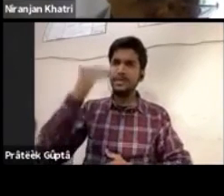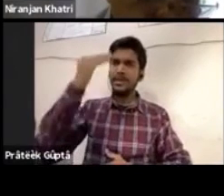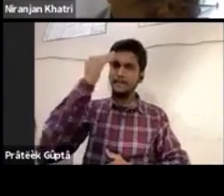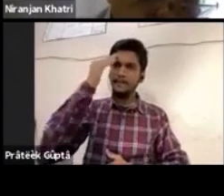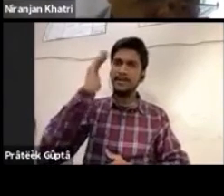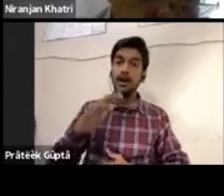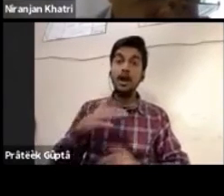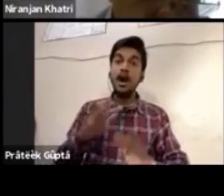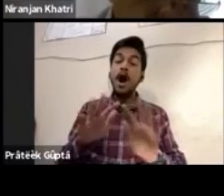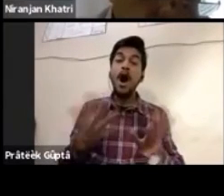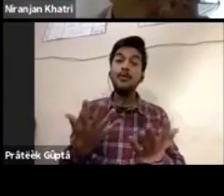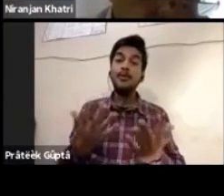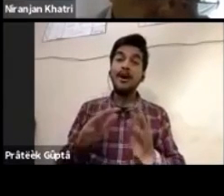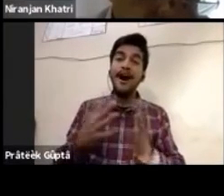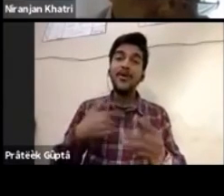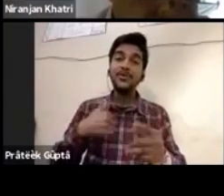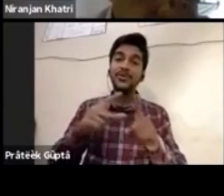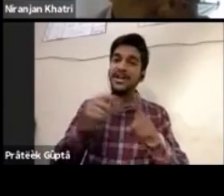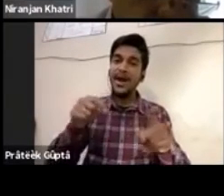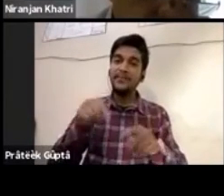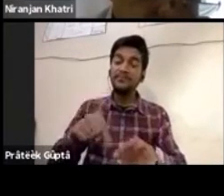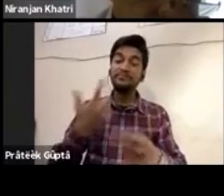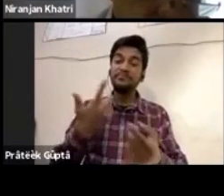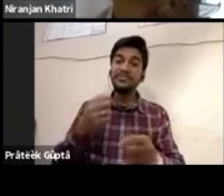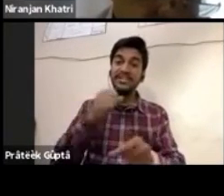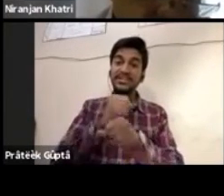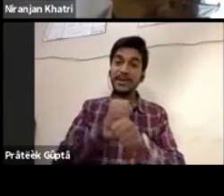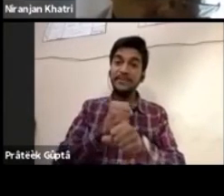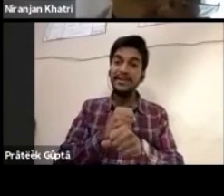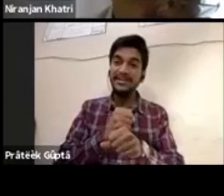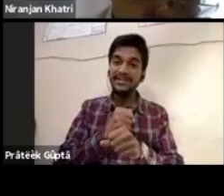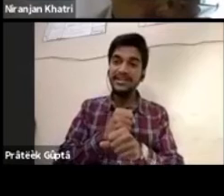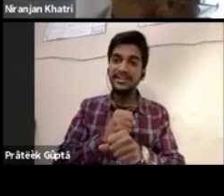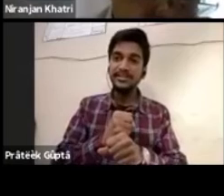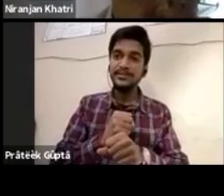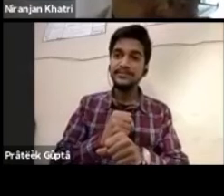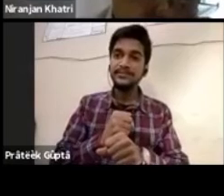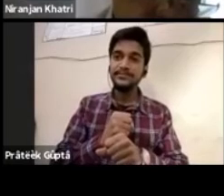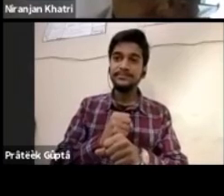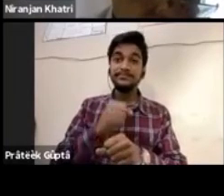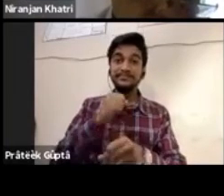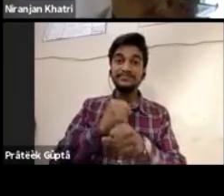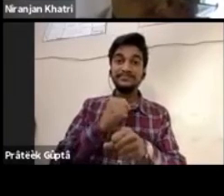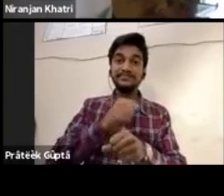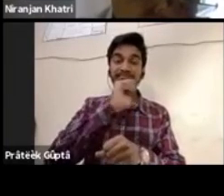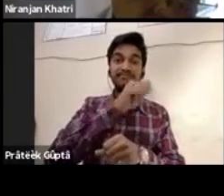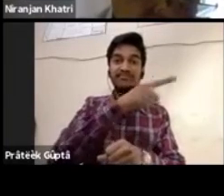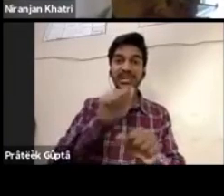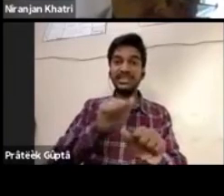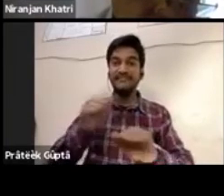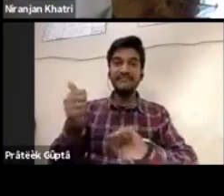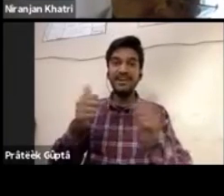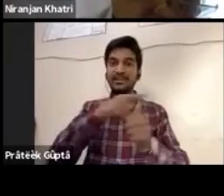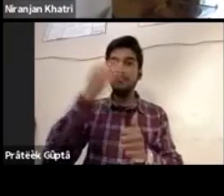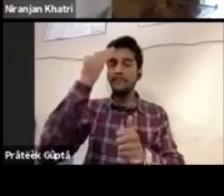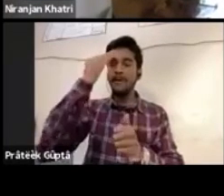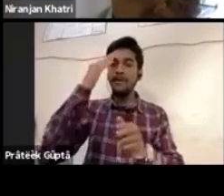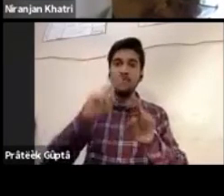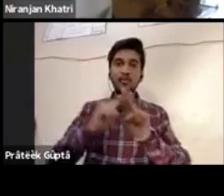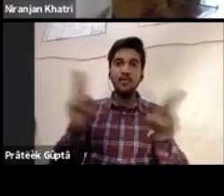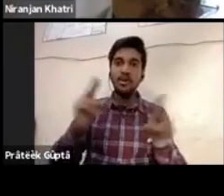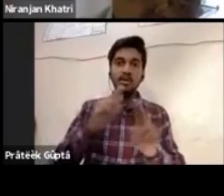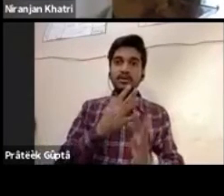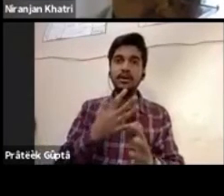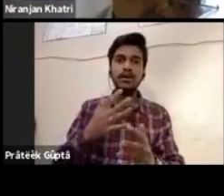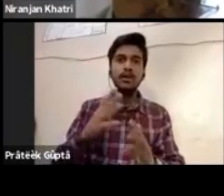क्योंकि क्या गवर्नमेंट में अगर लोगों को डिफरेंट डिपार्टमेंट से अवेयरनेस नहीं है, ऑल दिस नहीं है, तो